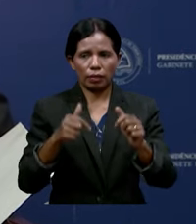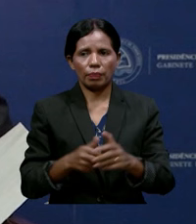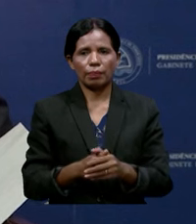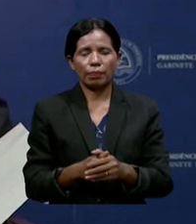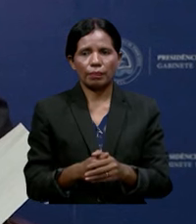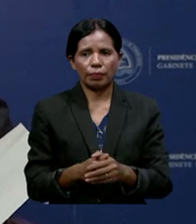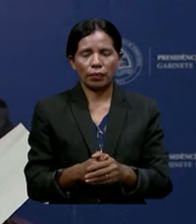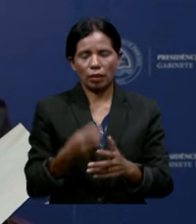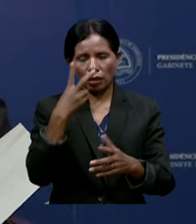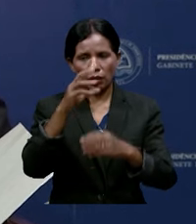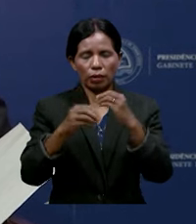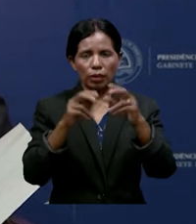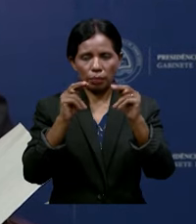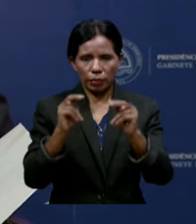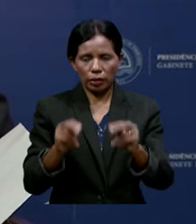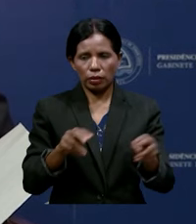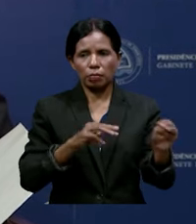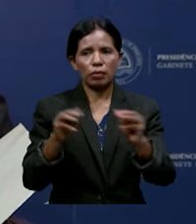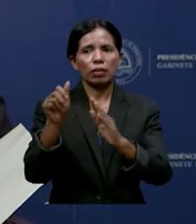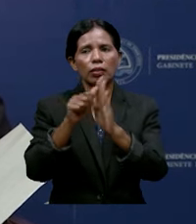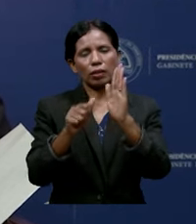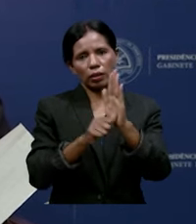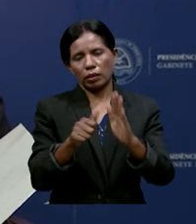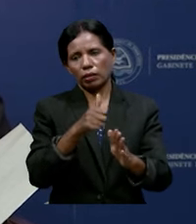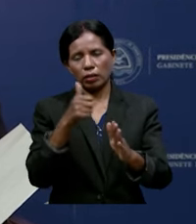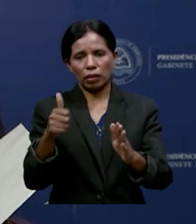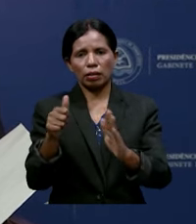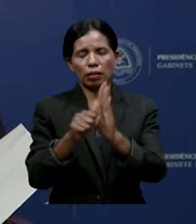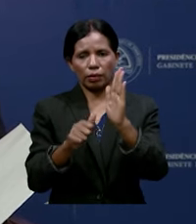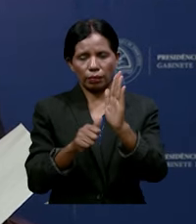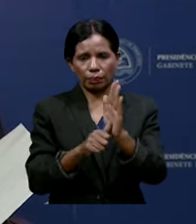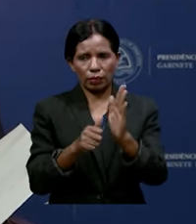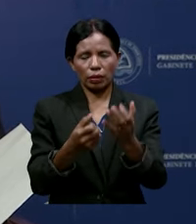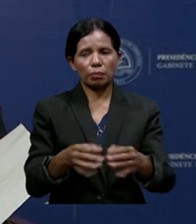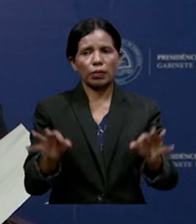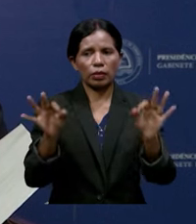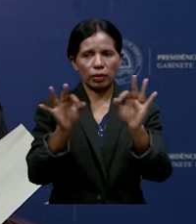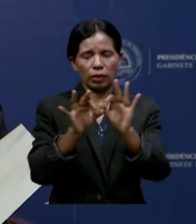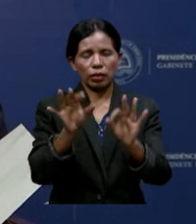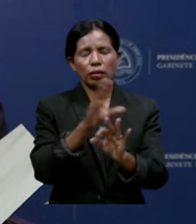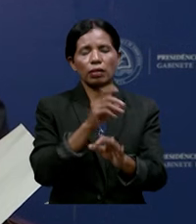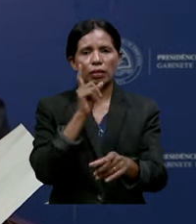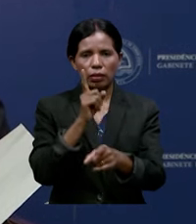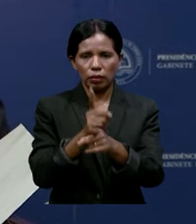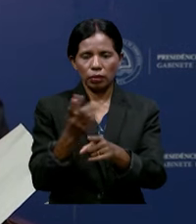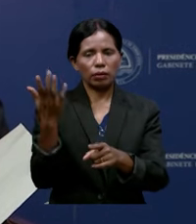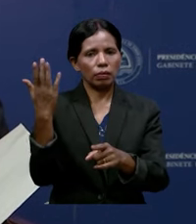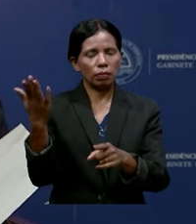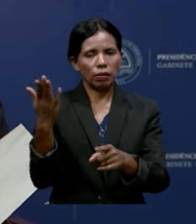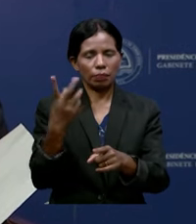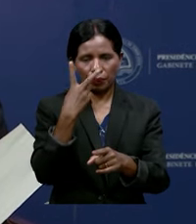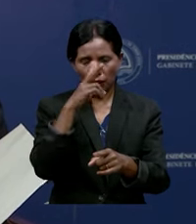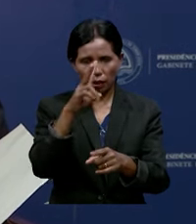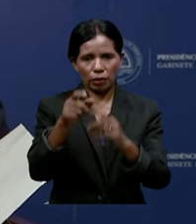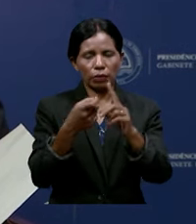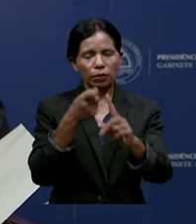maka hari kata persisah lel tercang berarti gubal arti guna beke importantissimo ia perspektiva governi